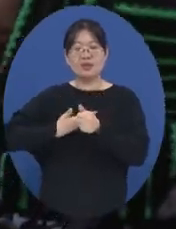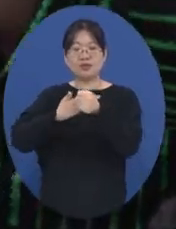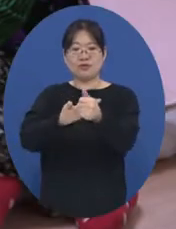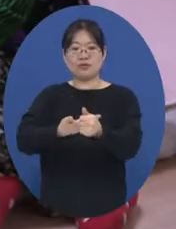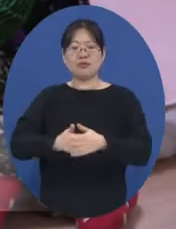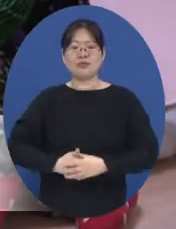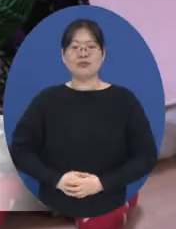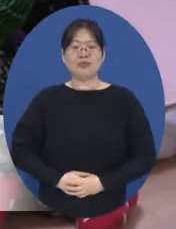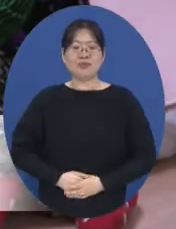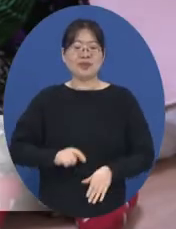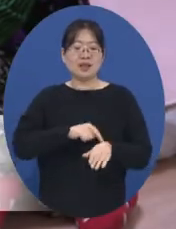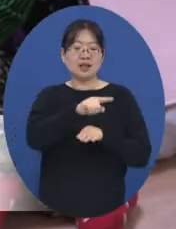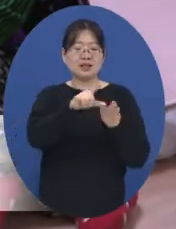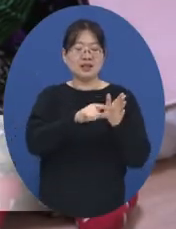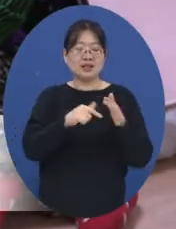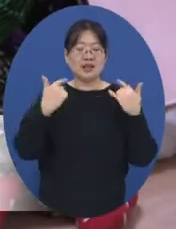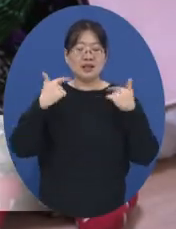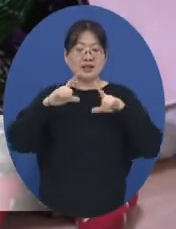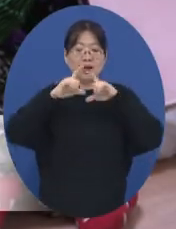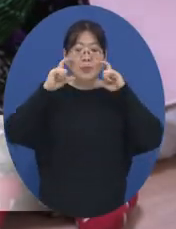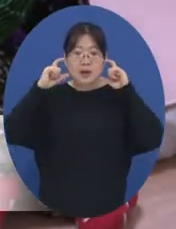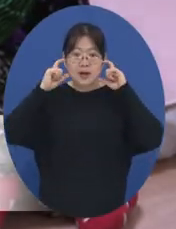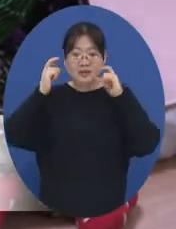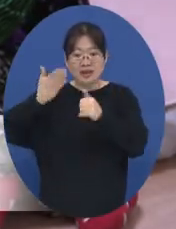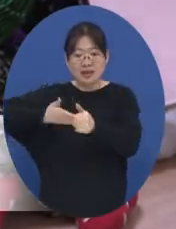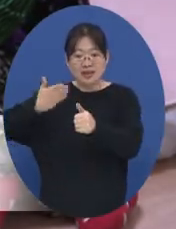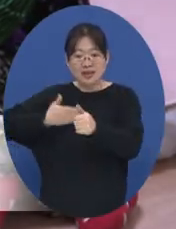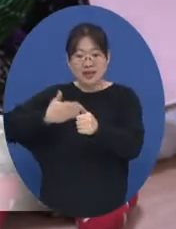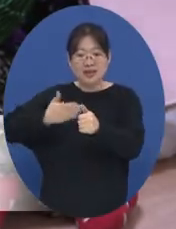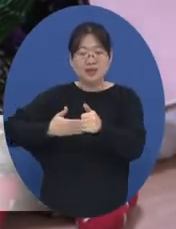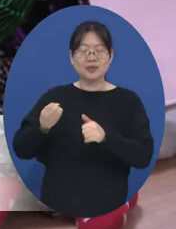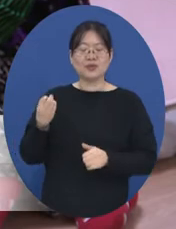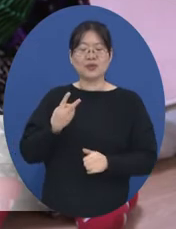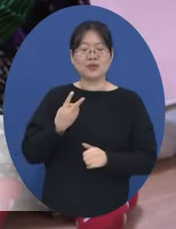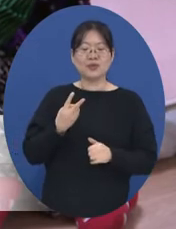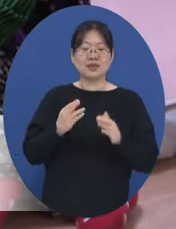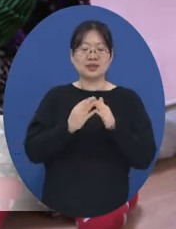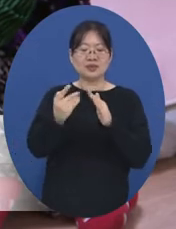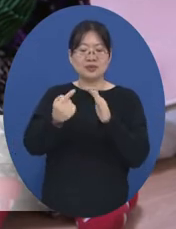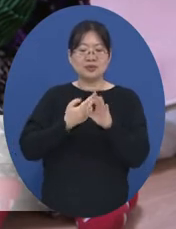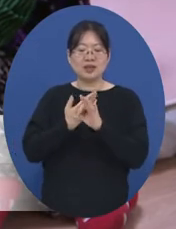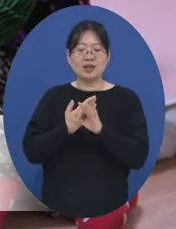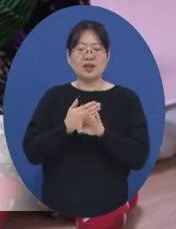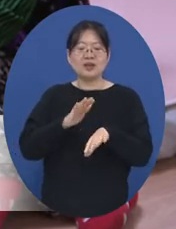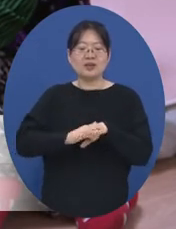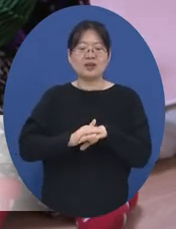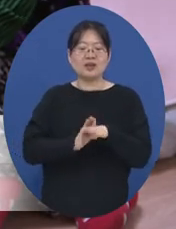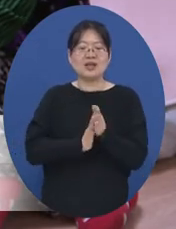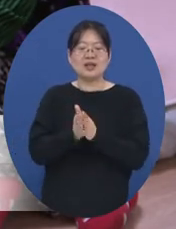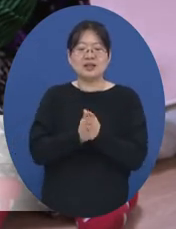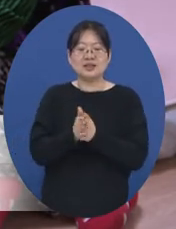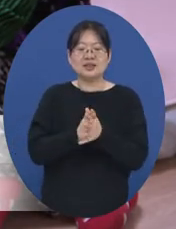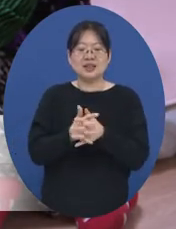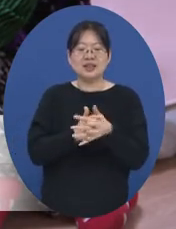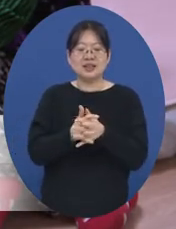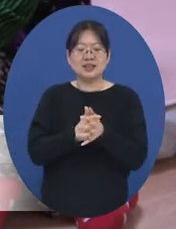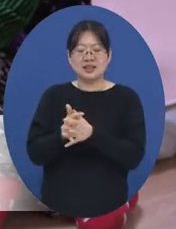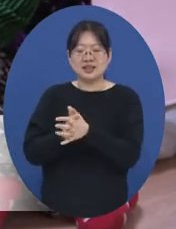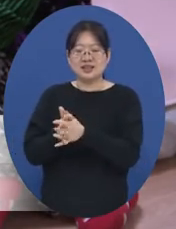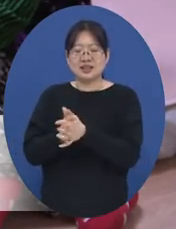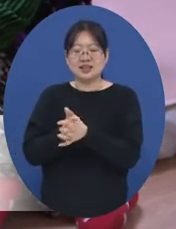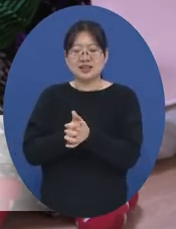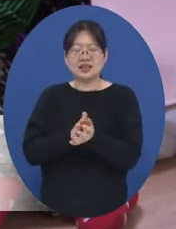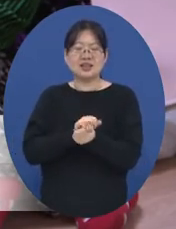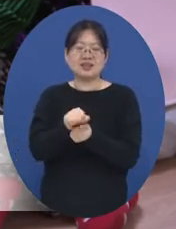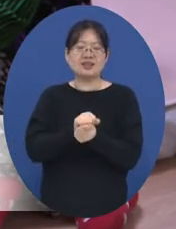줍니다. 밖에 나가실 때는 꼭 마스크 하고 다니시고, 그리고 나갔다 들어오시면 꼭손 흐르는 물에 이렇게 해서 사이사이에